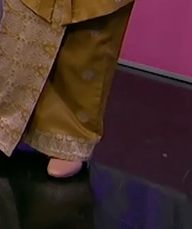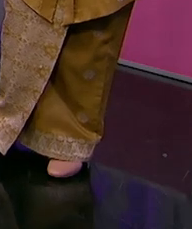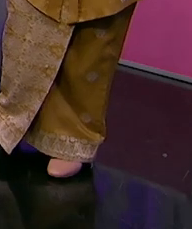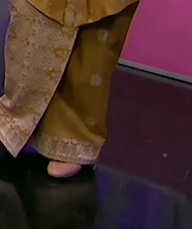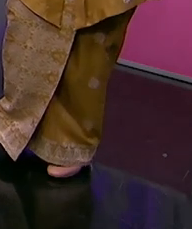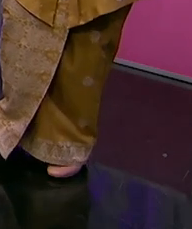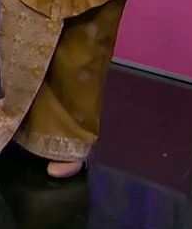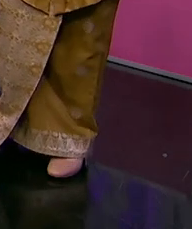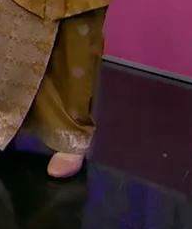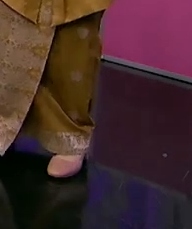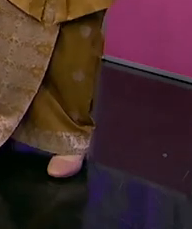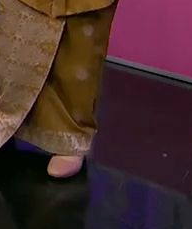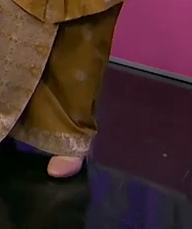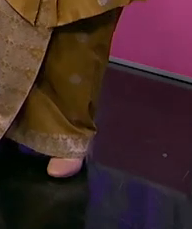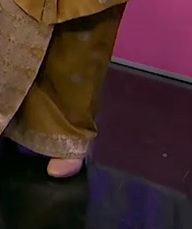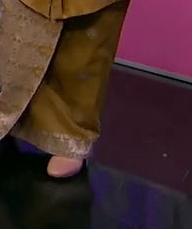hai